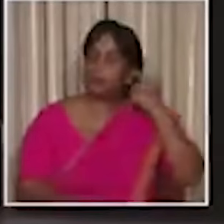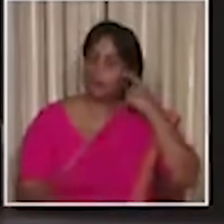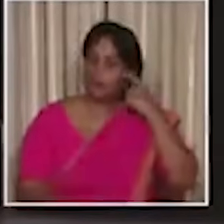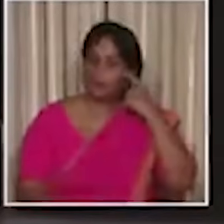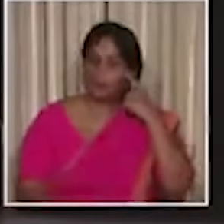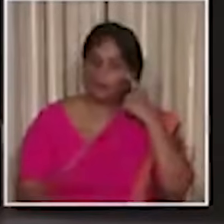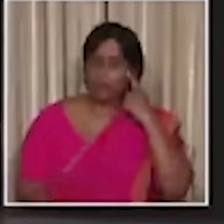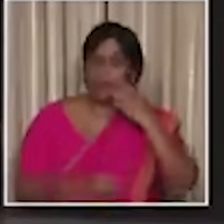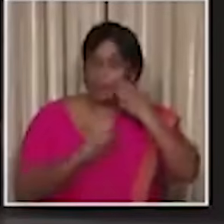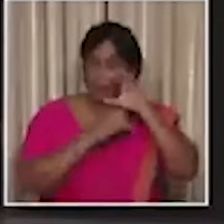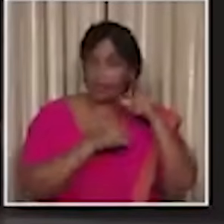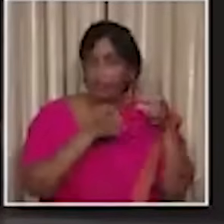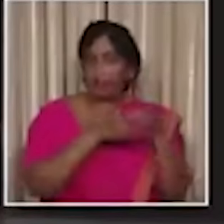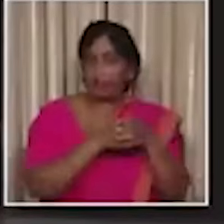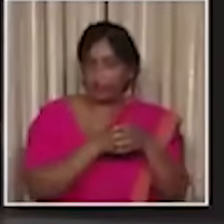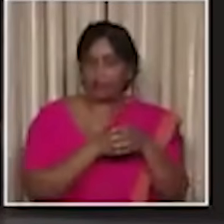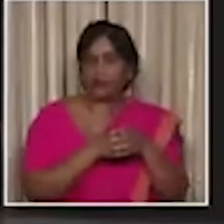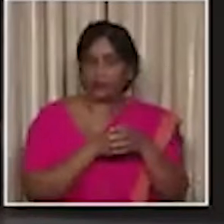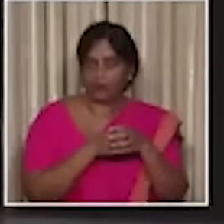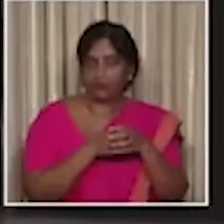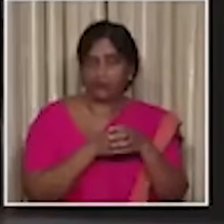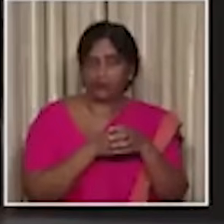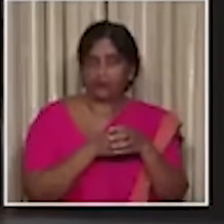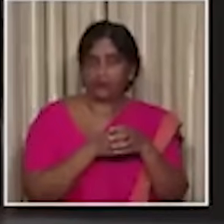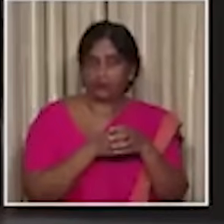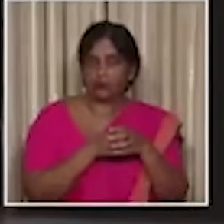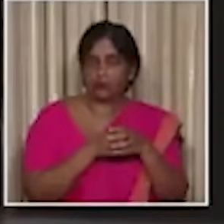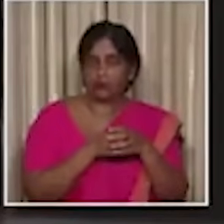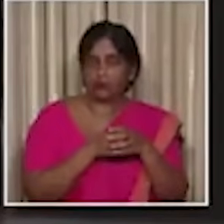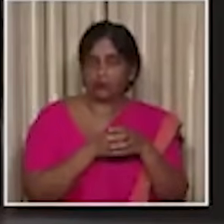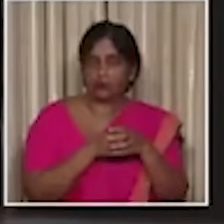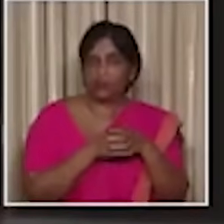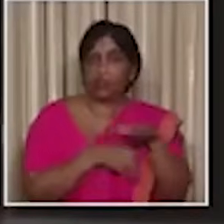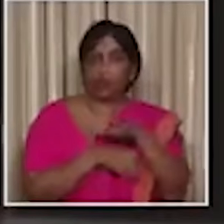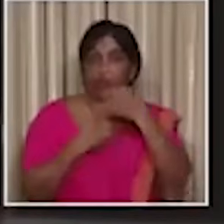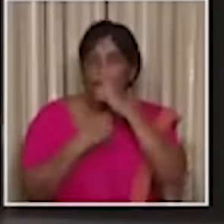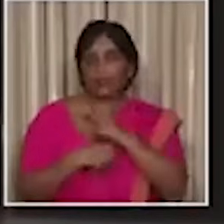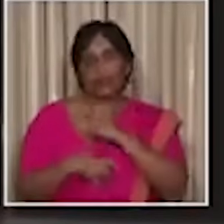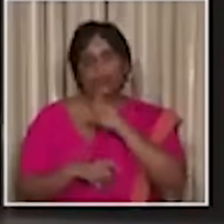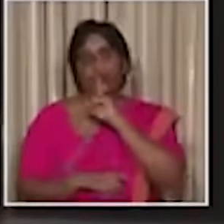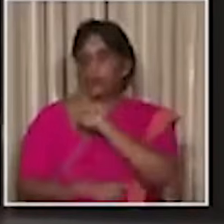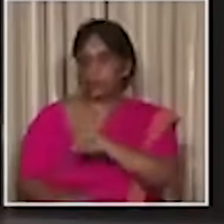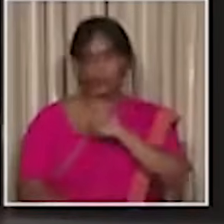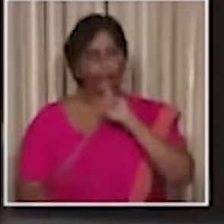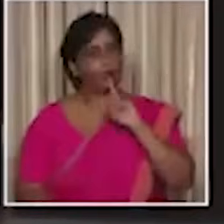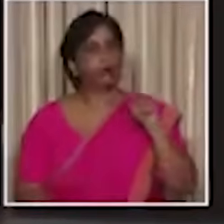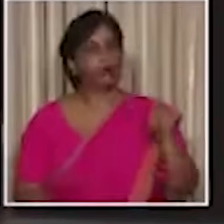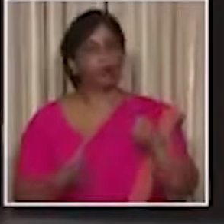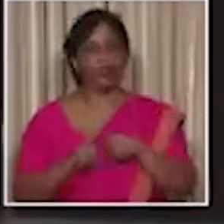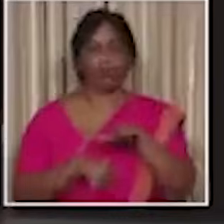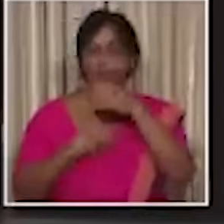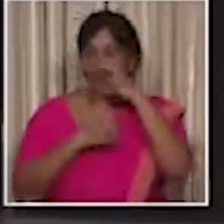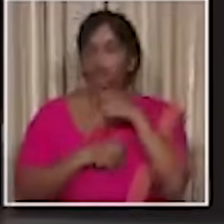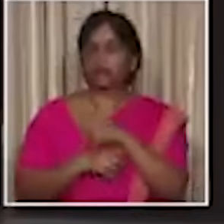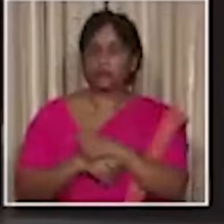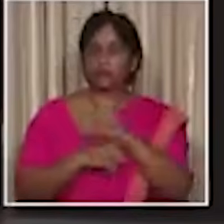සයන්ස් ඇකඩමිය එකේ සයන්ස් ෆවුන්ඩේෂන් එකනුයි භූ විද්‍යා එකනුයි ඉල්ලීමක් කළා. ඒ අනුව භූ විද්‍යා එක